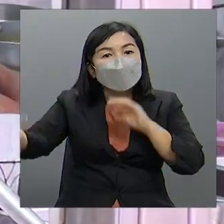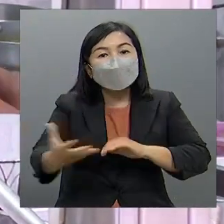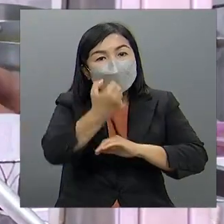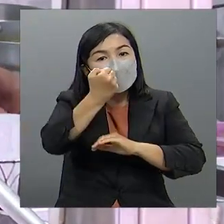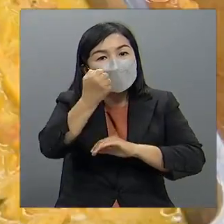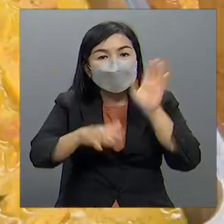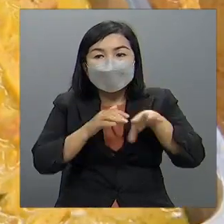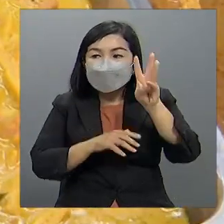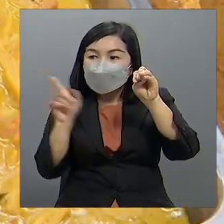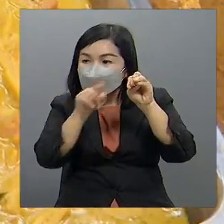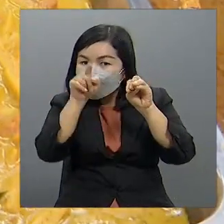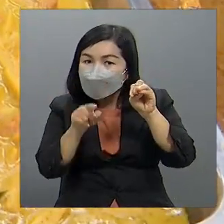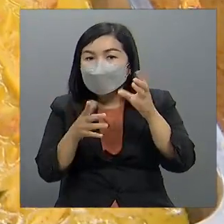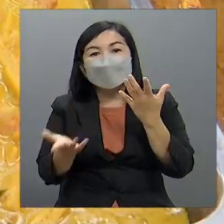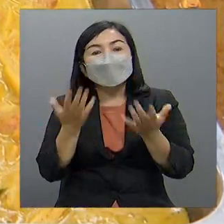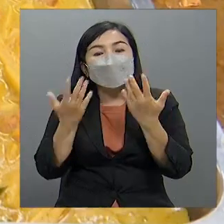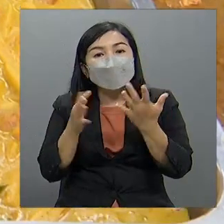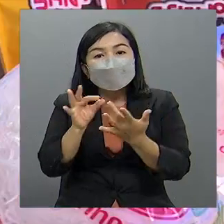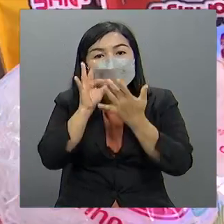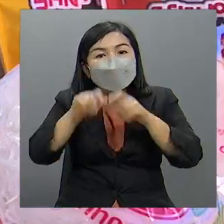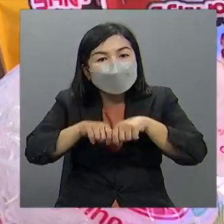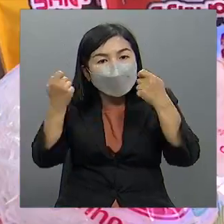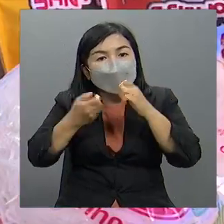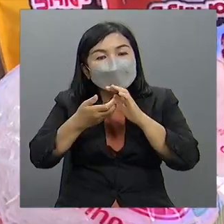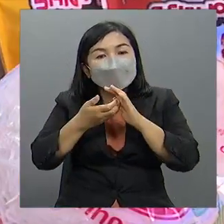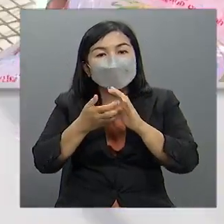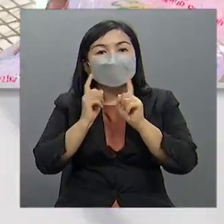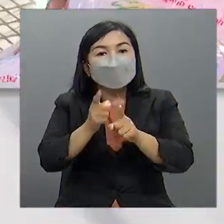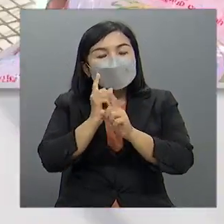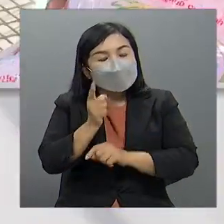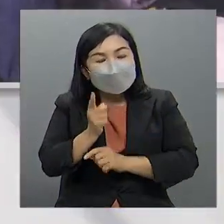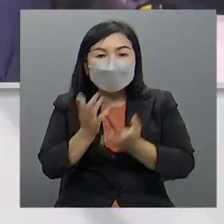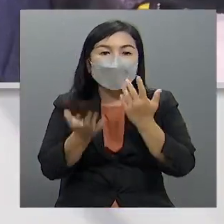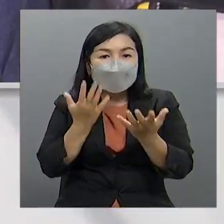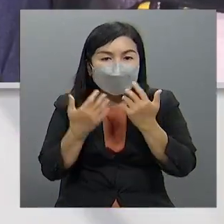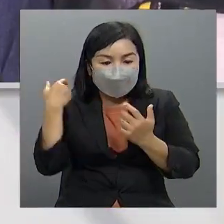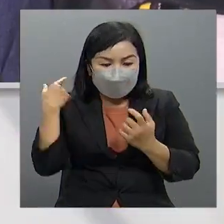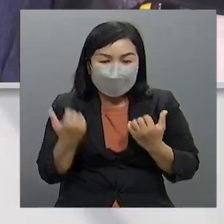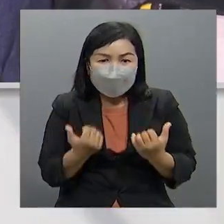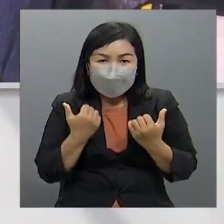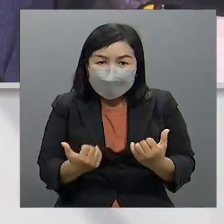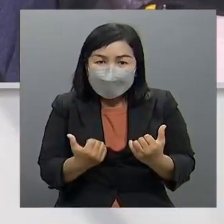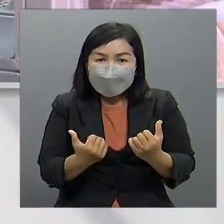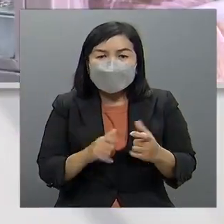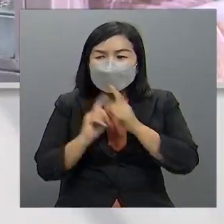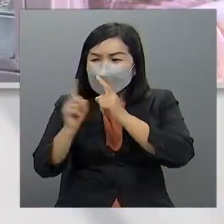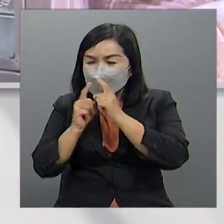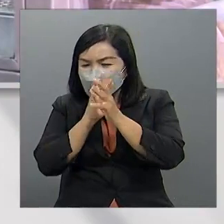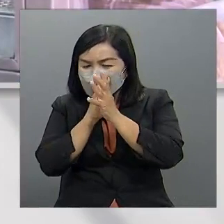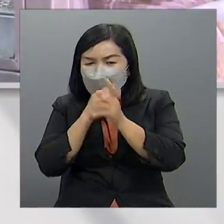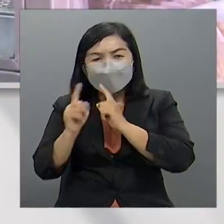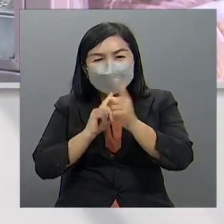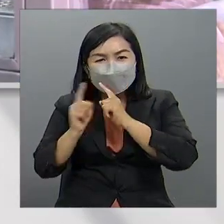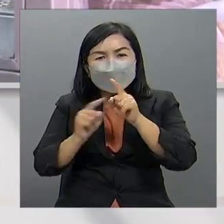60หรือว่าจะเลือกหักค่าใช้จ่ายแบบตามจริงก็ได้นะคะเรื่องนี้เนี่ยมันเป็นกระแสวิพากษ์วิจารณ์กันมาอยู่ในสื่อสังคมออน